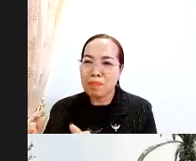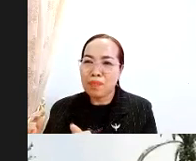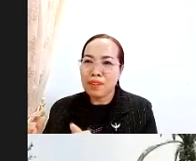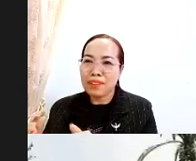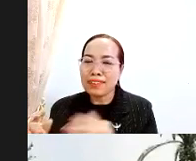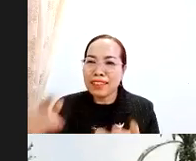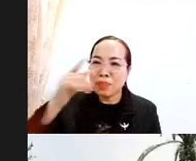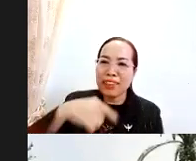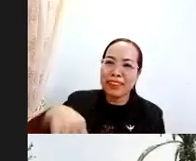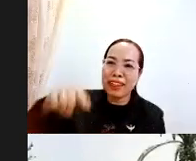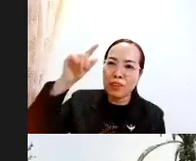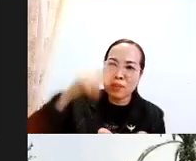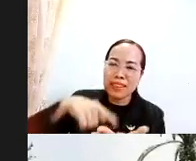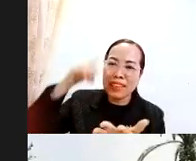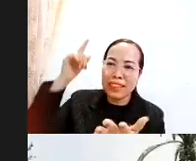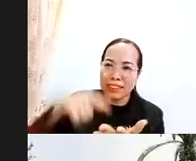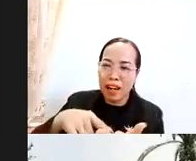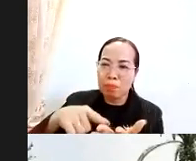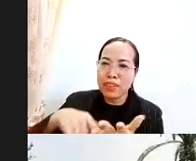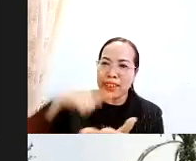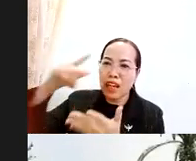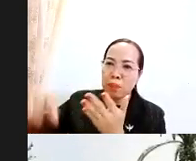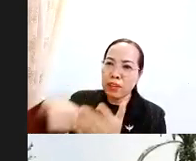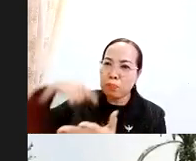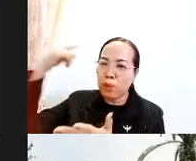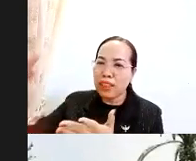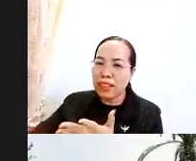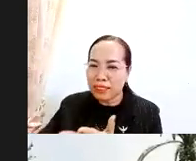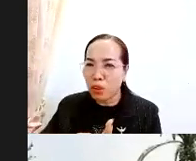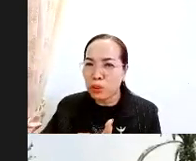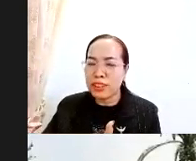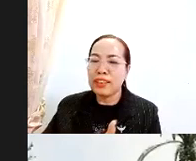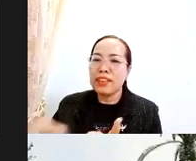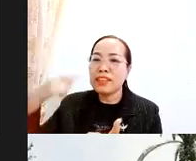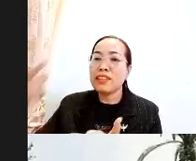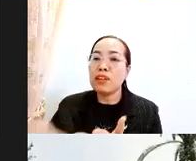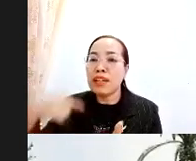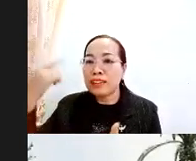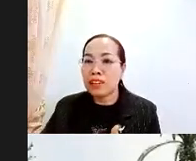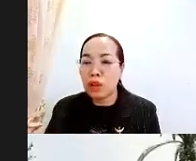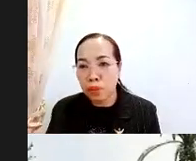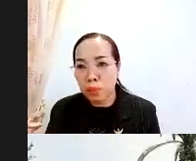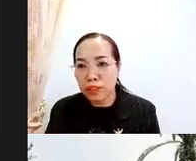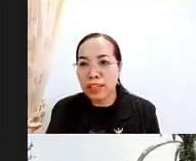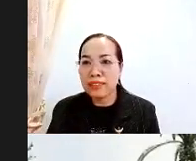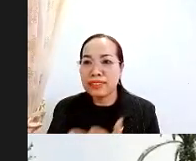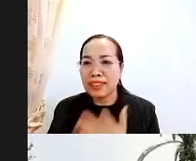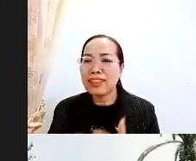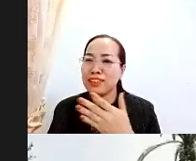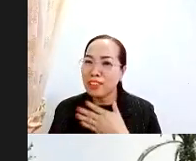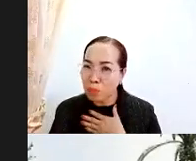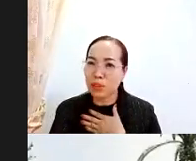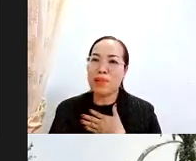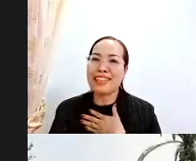cha đại sao nhầm khơi nha tô mi dương đã lệch đọc lệch đọc với tập bộ ta lệch sôn mùi tiệt cứ có đai tao rồi bà tê